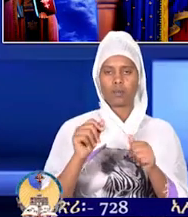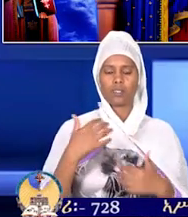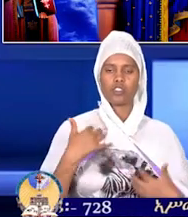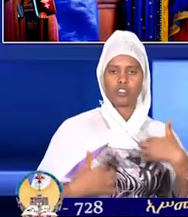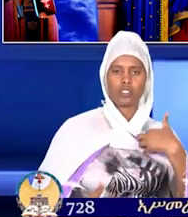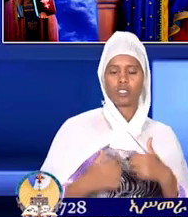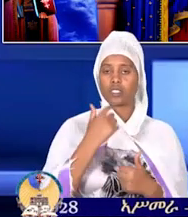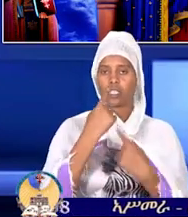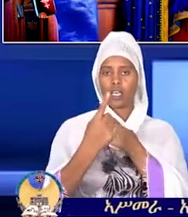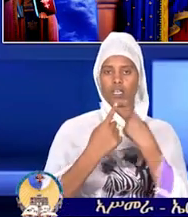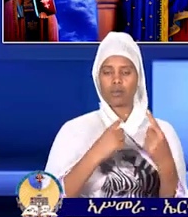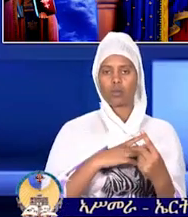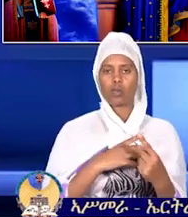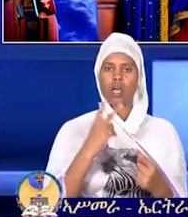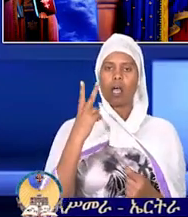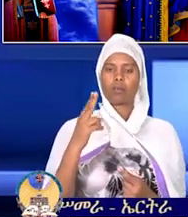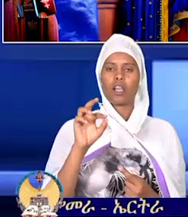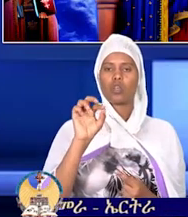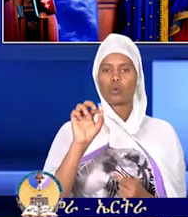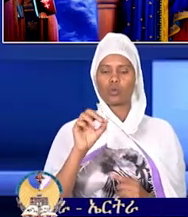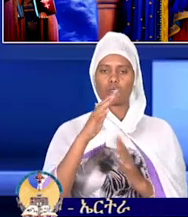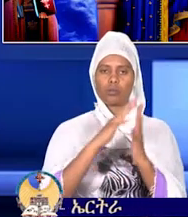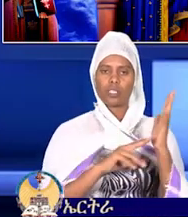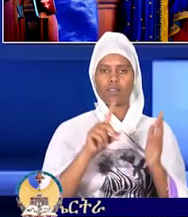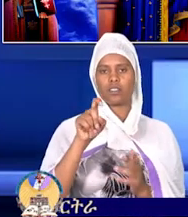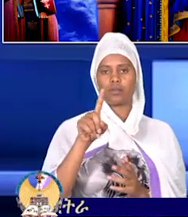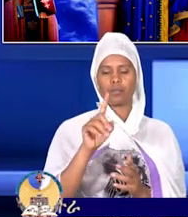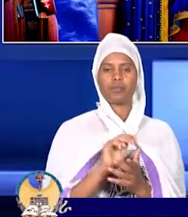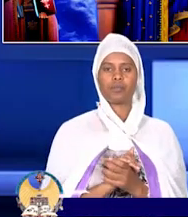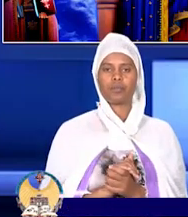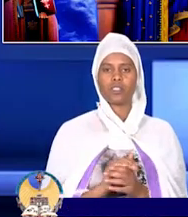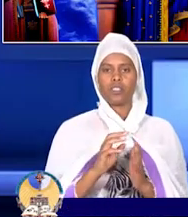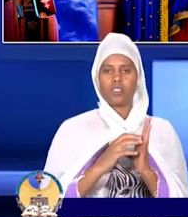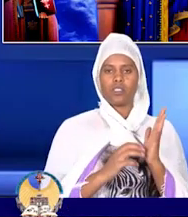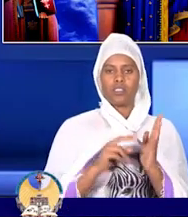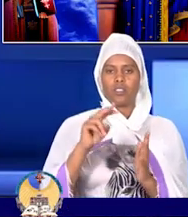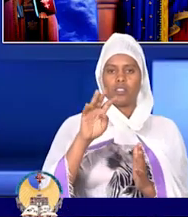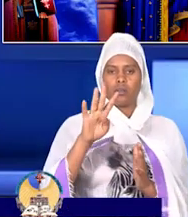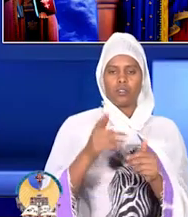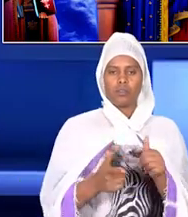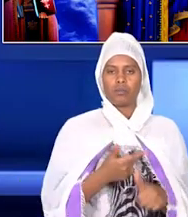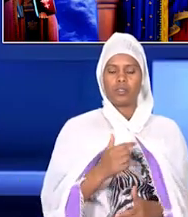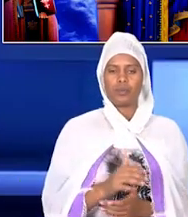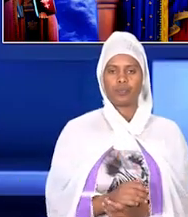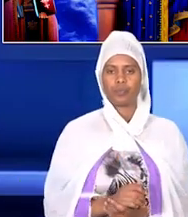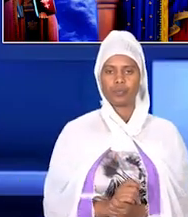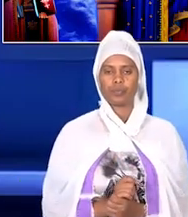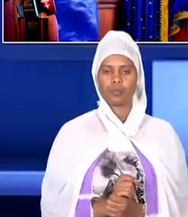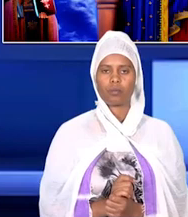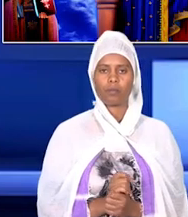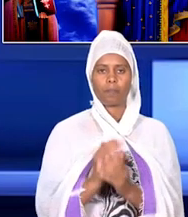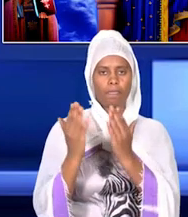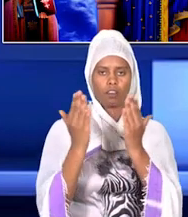ብዛዕባቲ ዝረኽቦ ዝነበረ ጭንቂ ክገልፅ ከሎ ኣብ ካልኣይ ቆሮንቶስ ምዕራፍ 11 ካብ 24